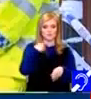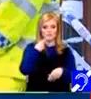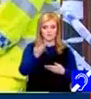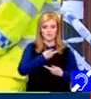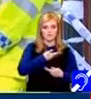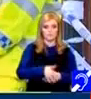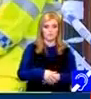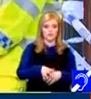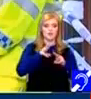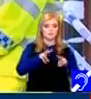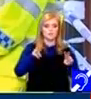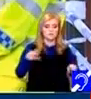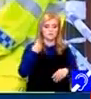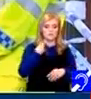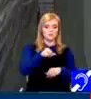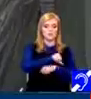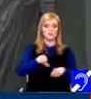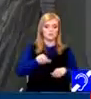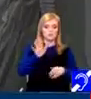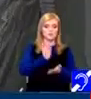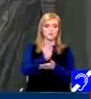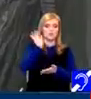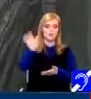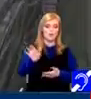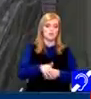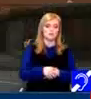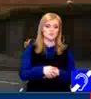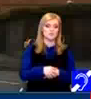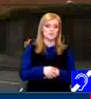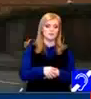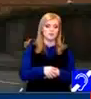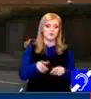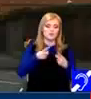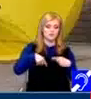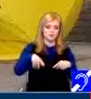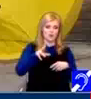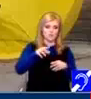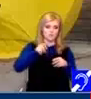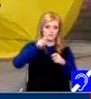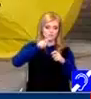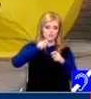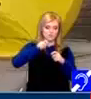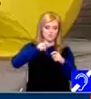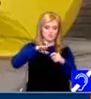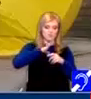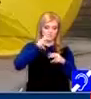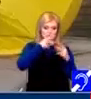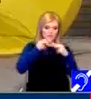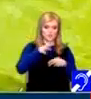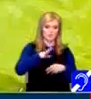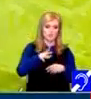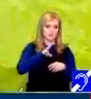позволим. Ministerul Britanic de Externe a anunțat că vor fi trimise mostre din substanța incriminată la Organizația pentru Prevenirea Folosirii Armelor